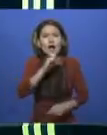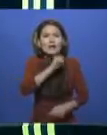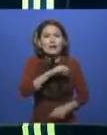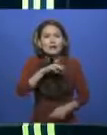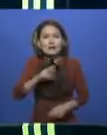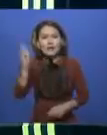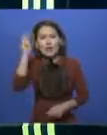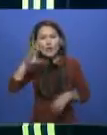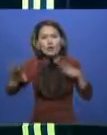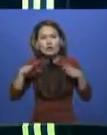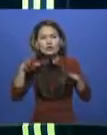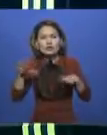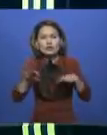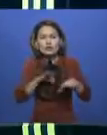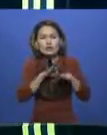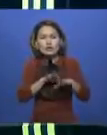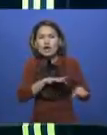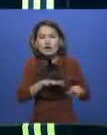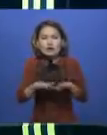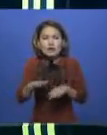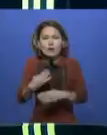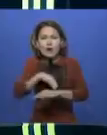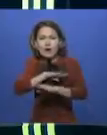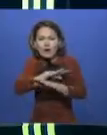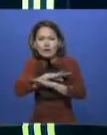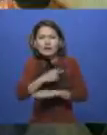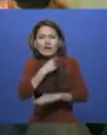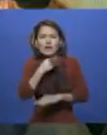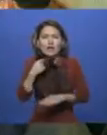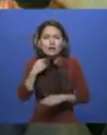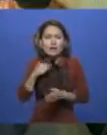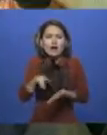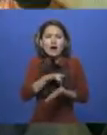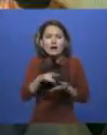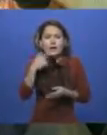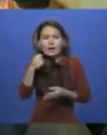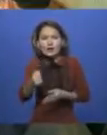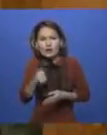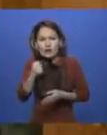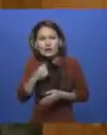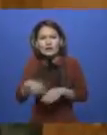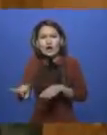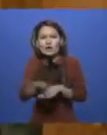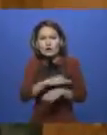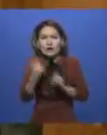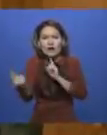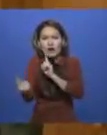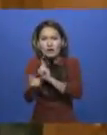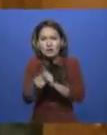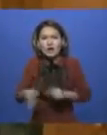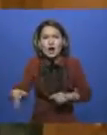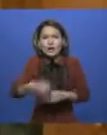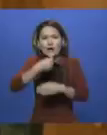оқу-жаттығу шаралары кезінде қайтыс болған Талдықорған әуе базасының ұшқыштары Ерлан Науанов пен Денис Горбуновтың жұбайларын қабылдап, оларға